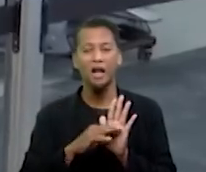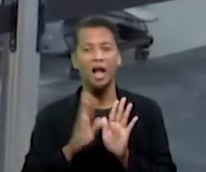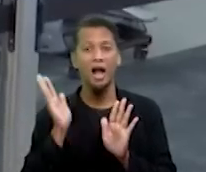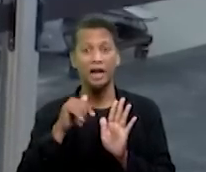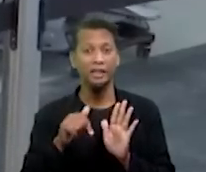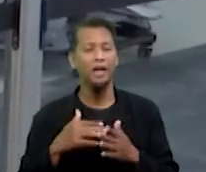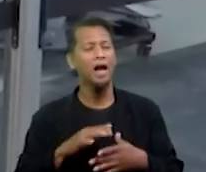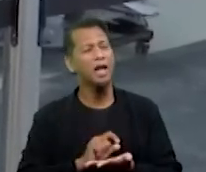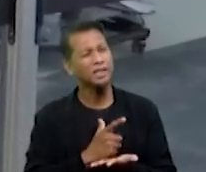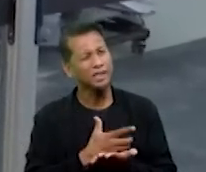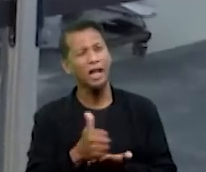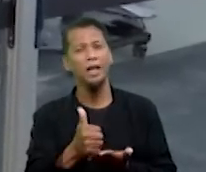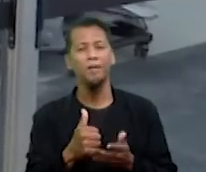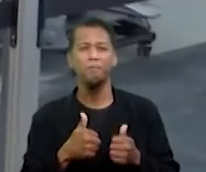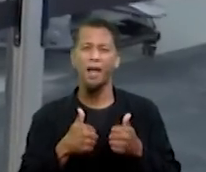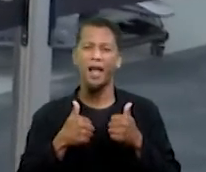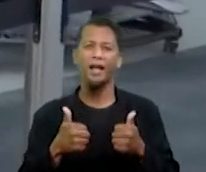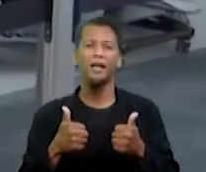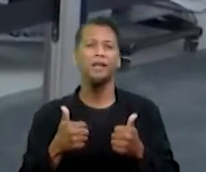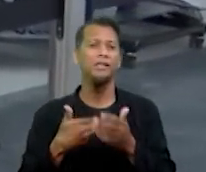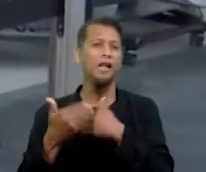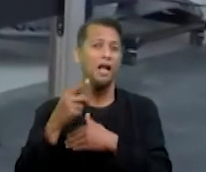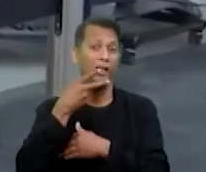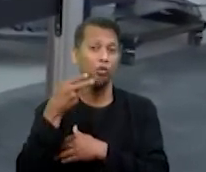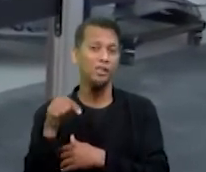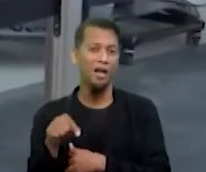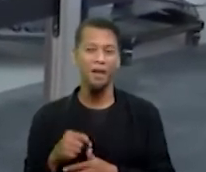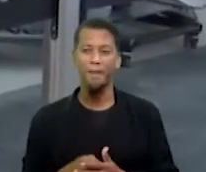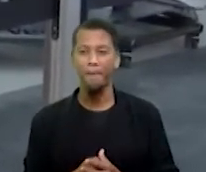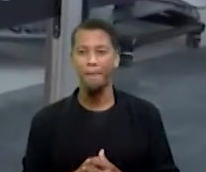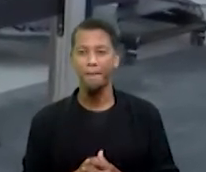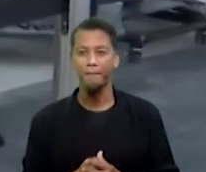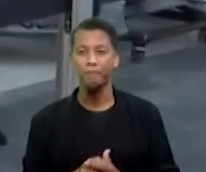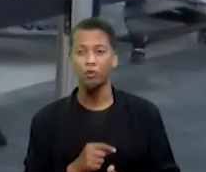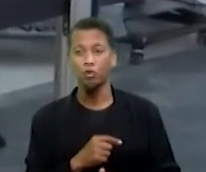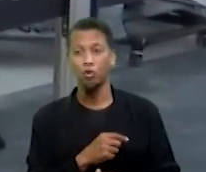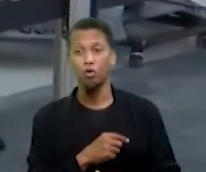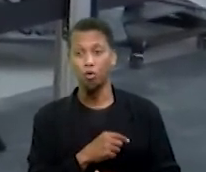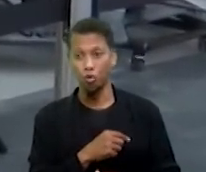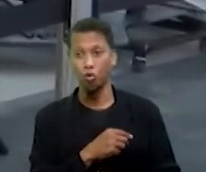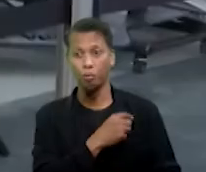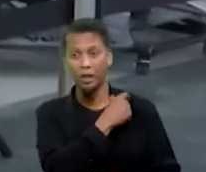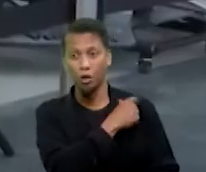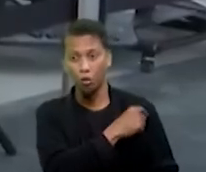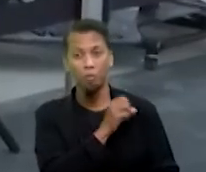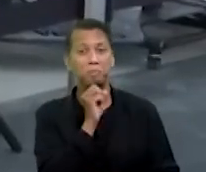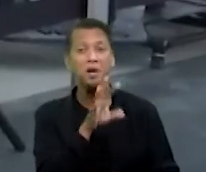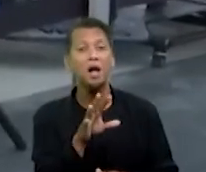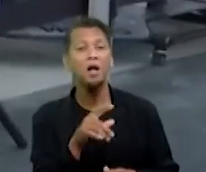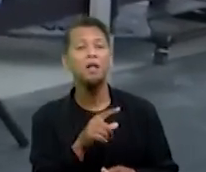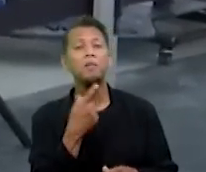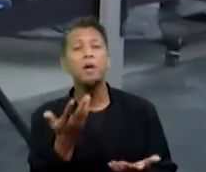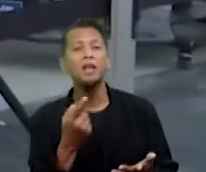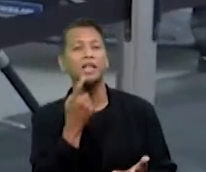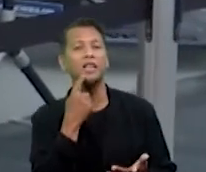menjadi tonggak sejarah bagi Indonesia. Lantas apa kata Gubernur DKI Jakarta tentang Formula E hari ini? Berikut